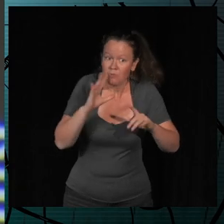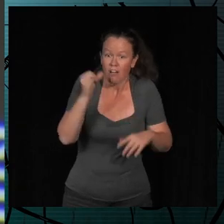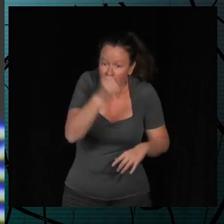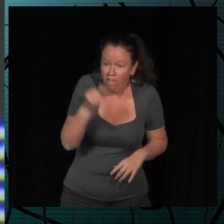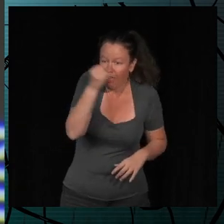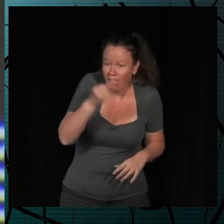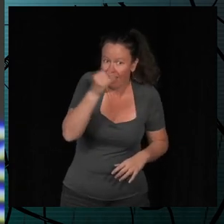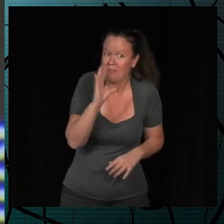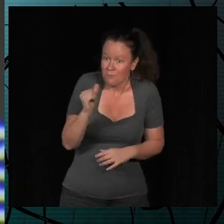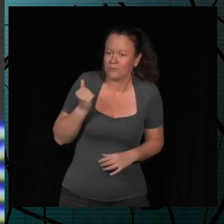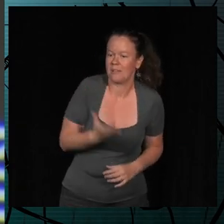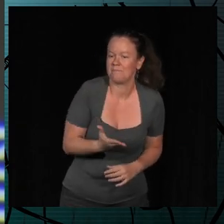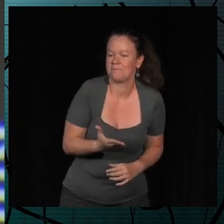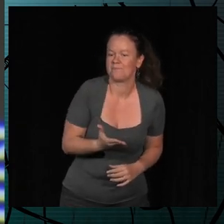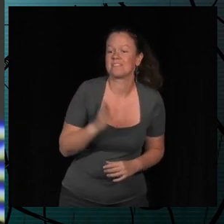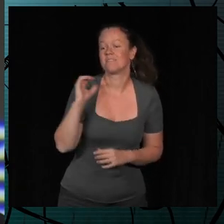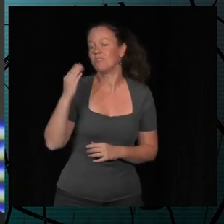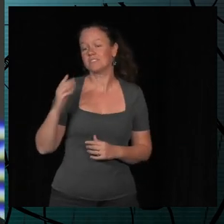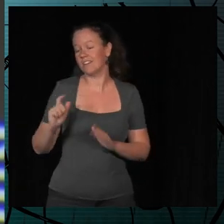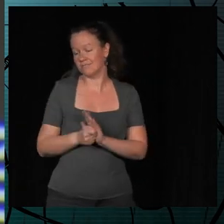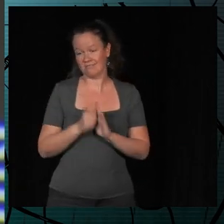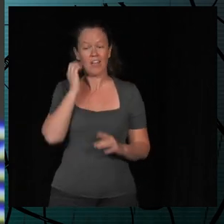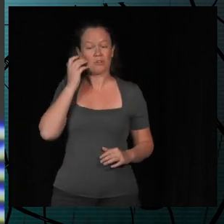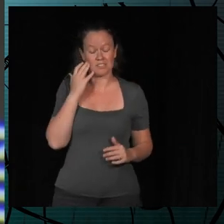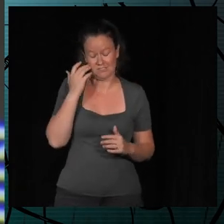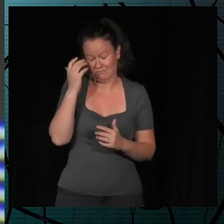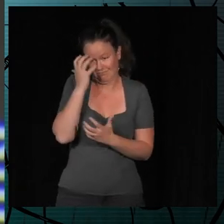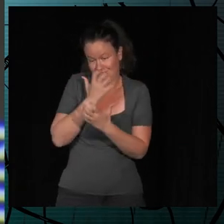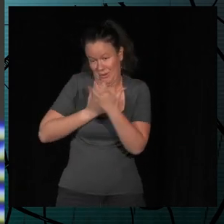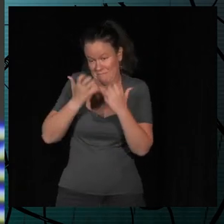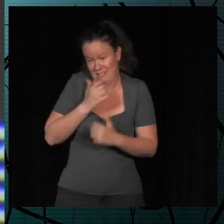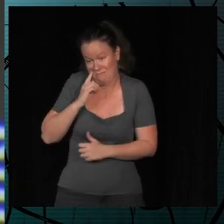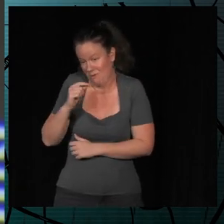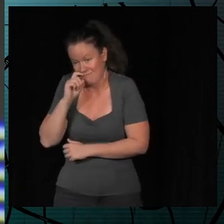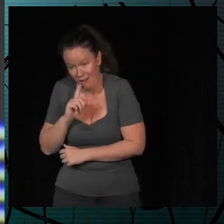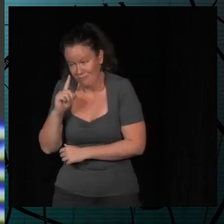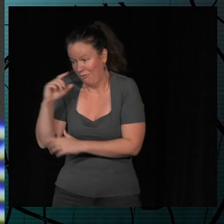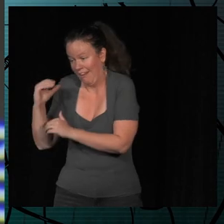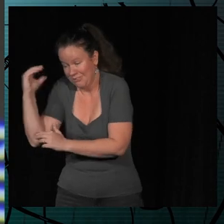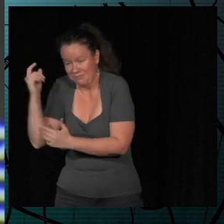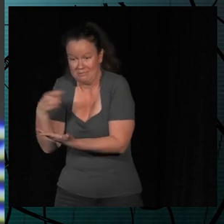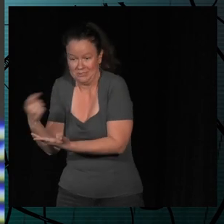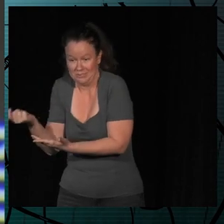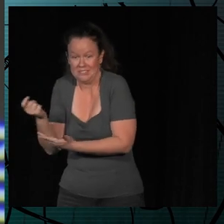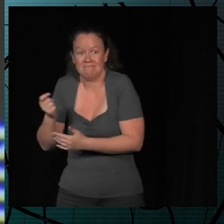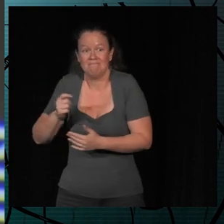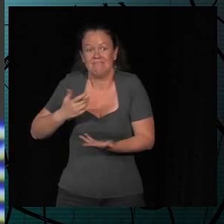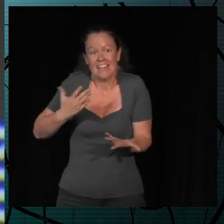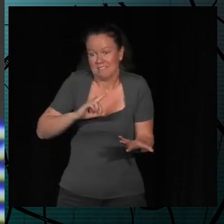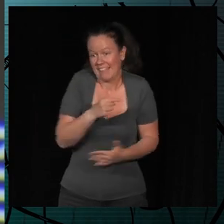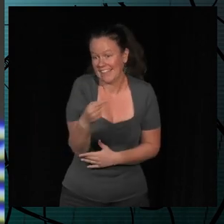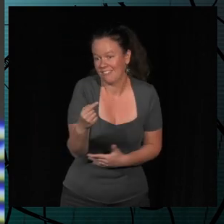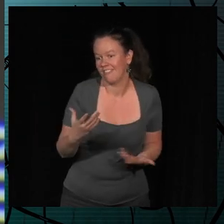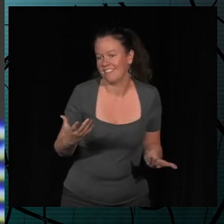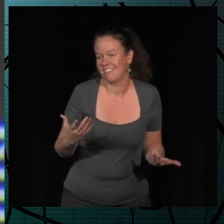cauchemar des des parents et des pédagogues il faut bien comprendre que c'est pas finalement si négatif que ça puisque beaucoup